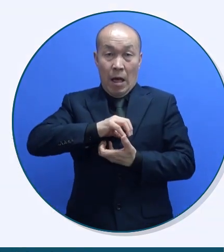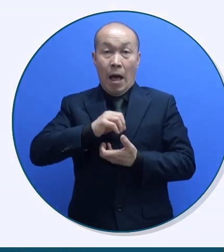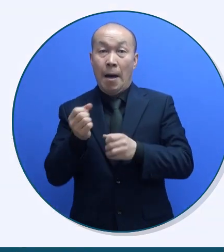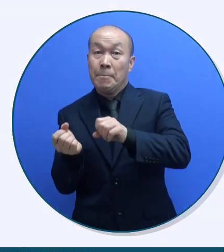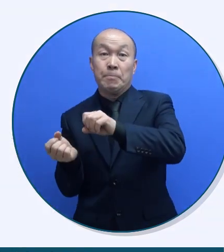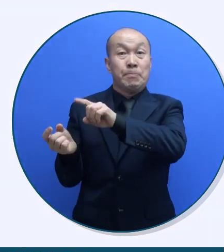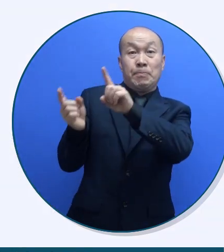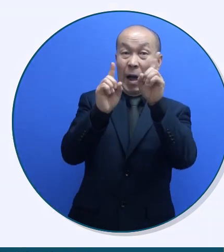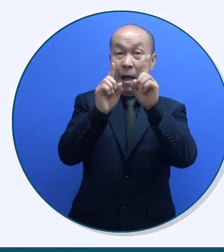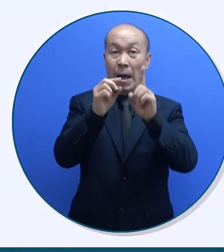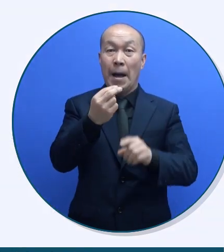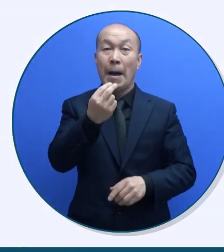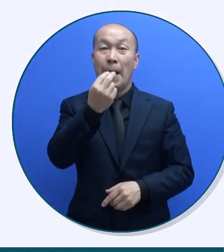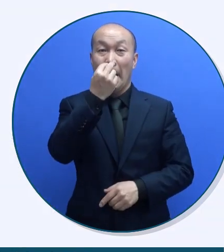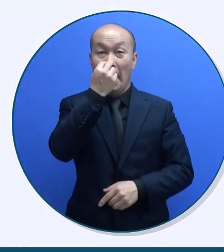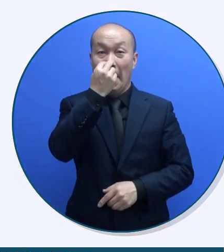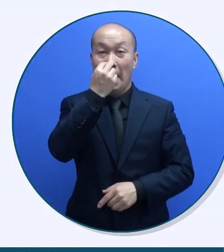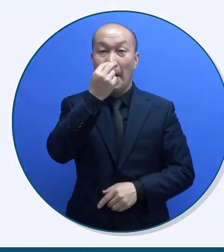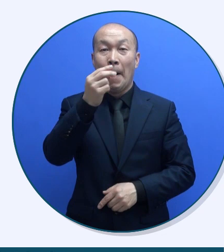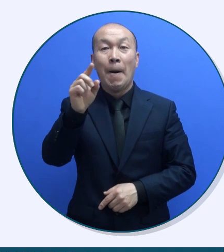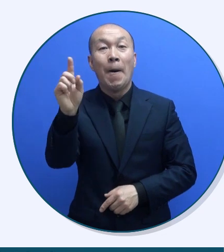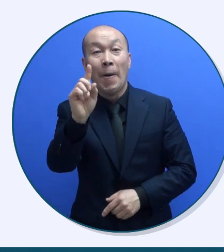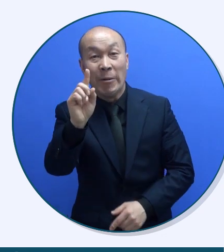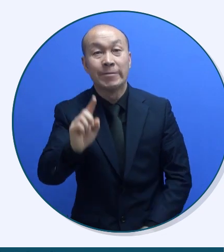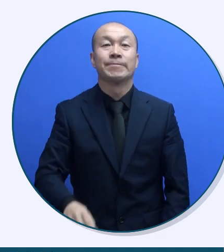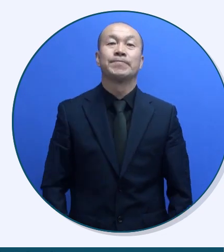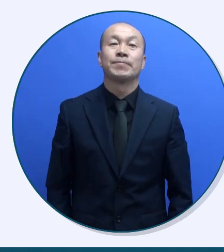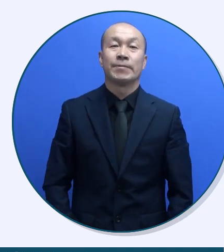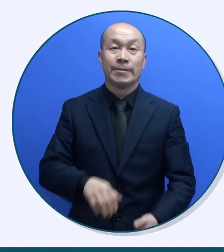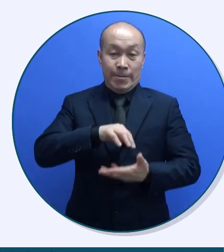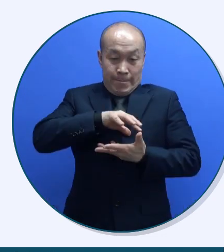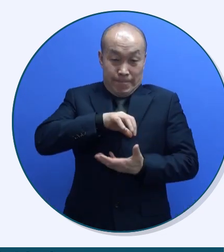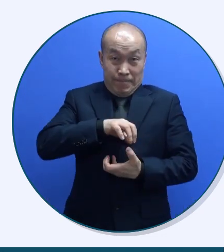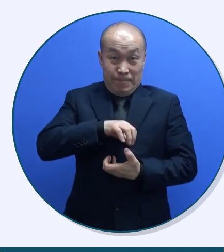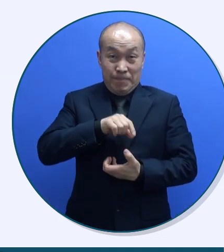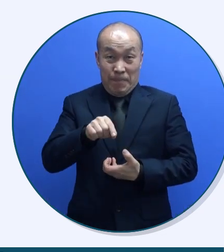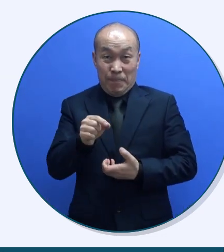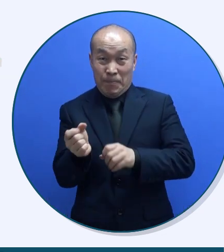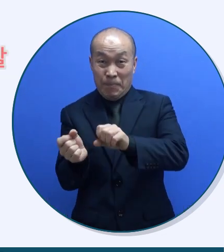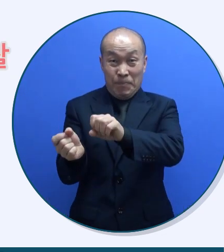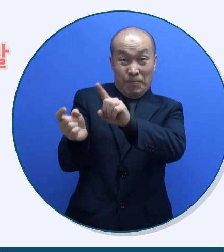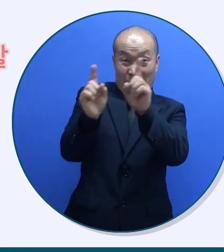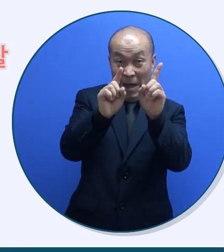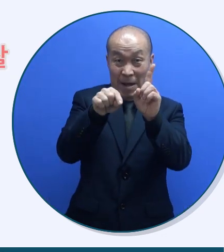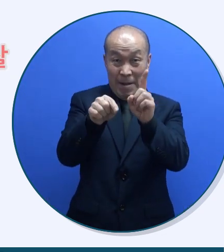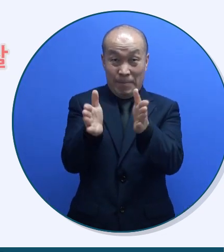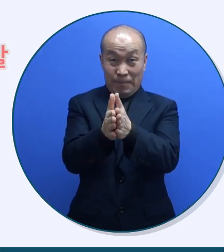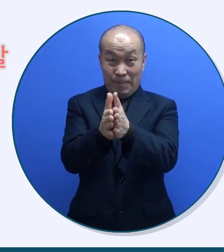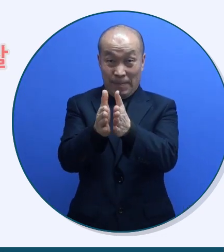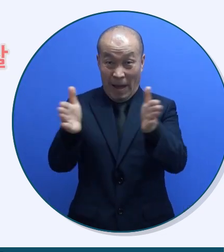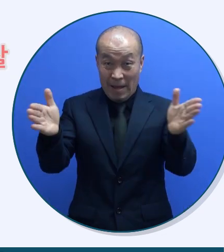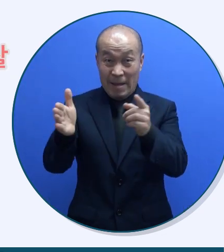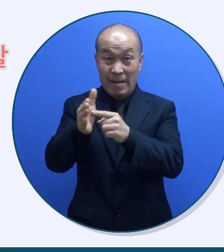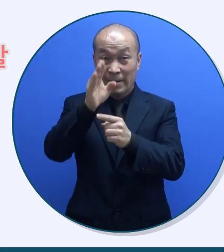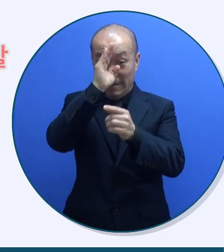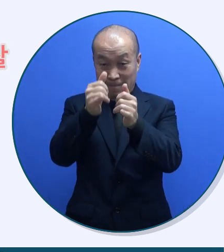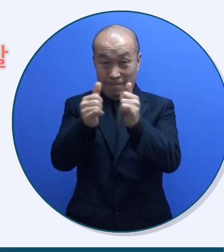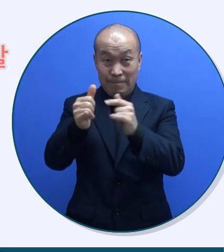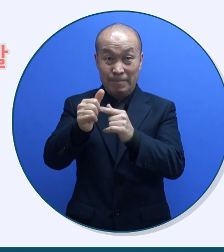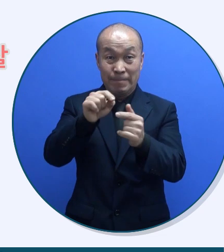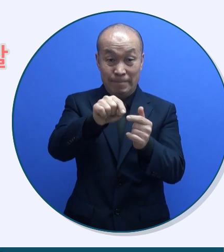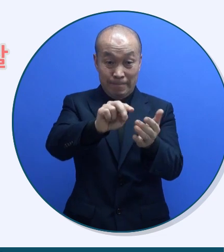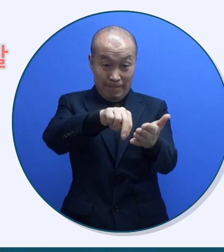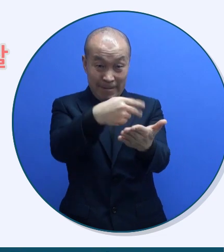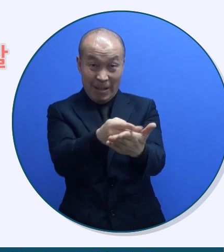만약 환자의 심장이 다시 뛰고 호흡이 돌아왔다면 어떻게 할까요? 심장이 다시 뛰기 시작했다고 해서